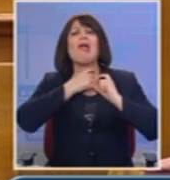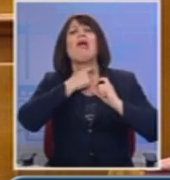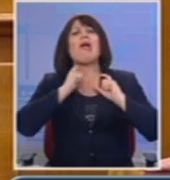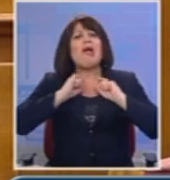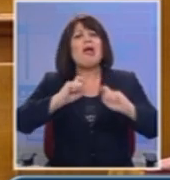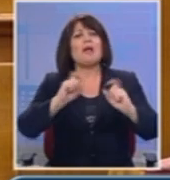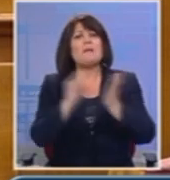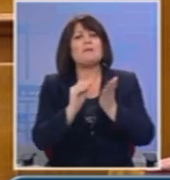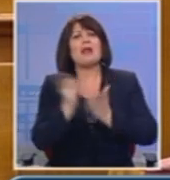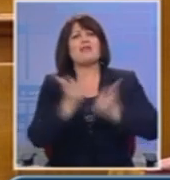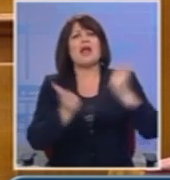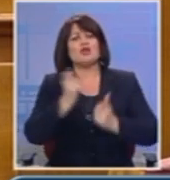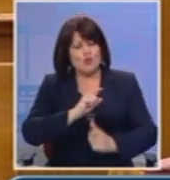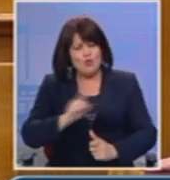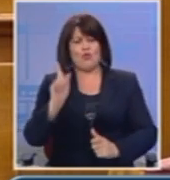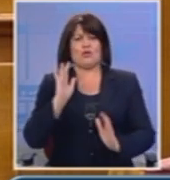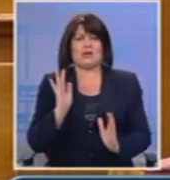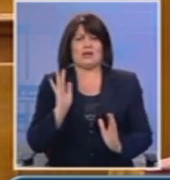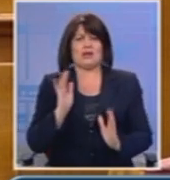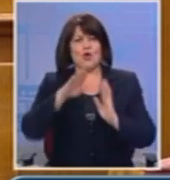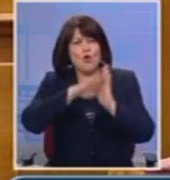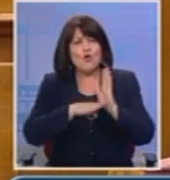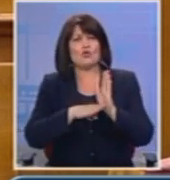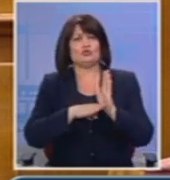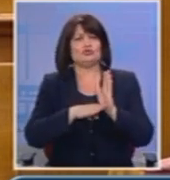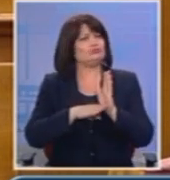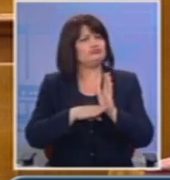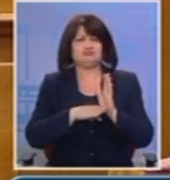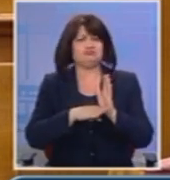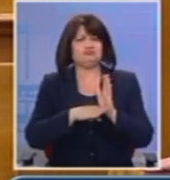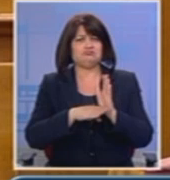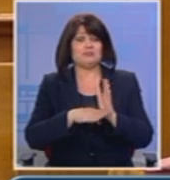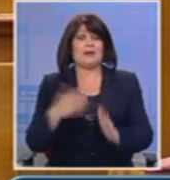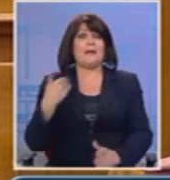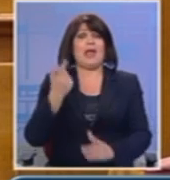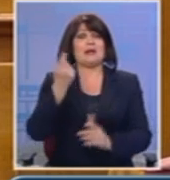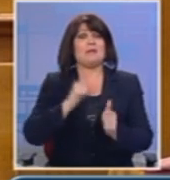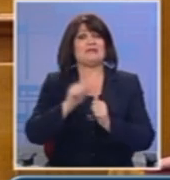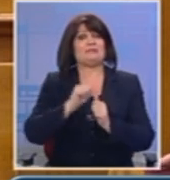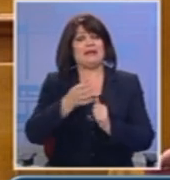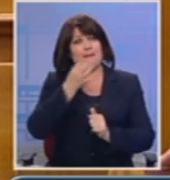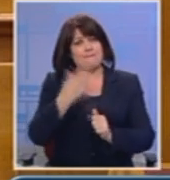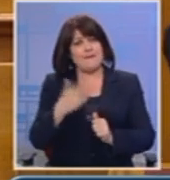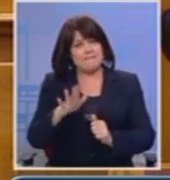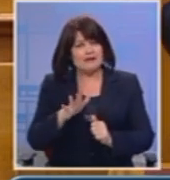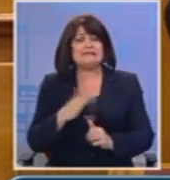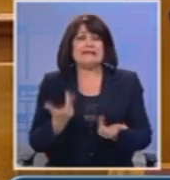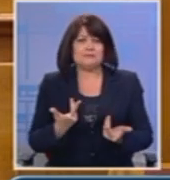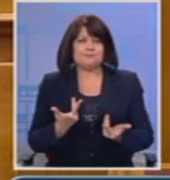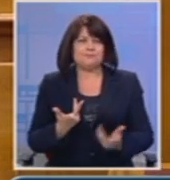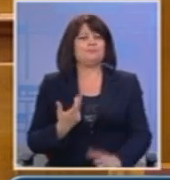νέο δάνειο που θέλει όρους είχα πει πριν από 1,5 μήνα ότι